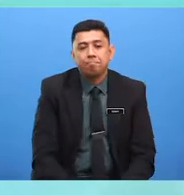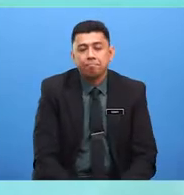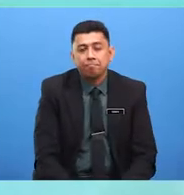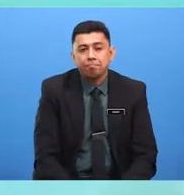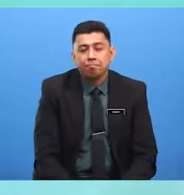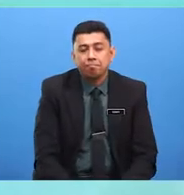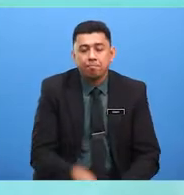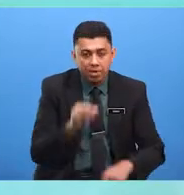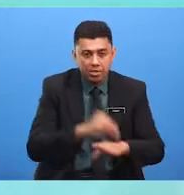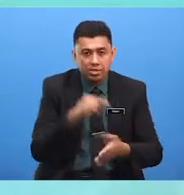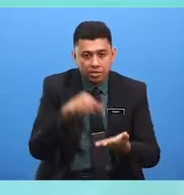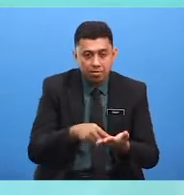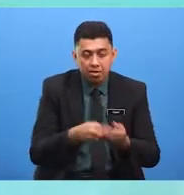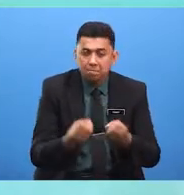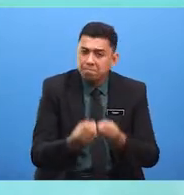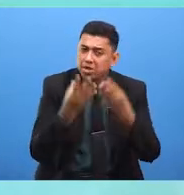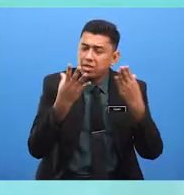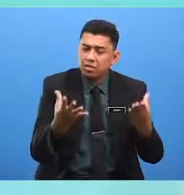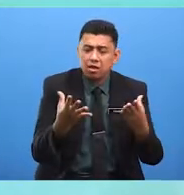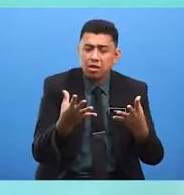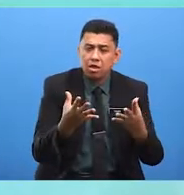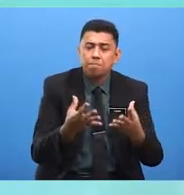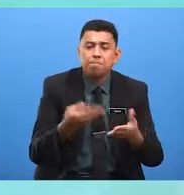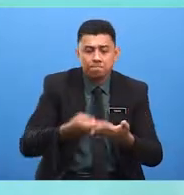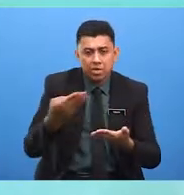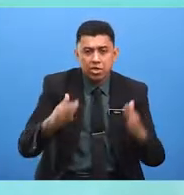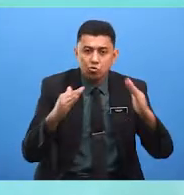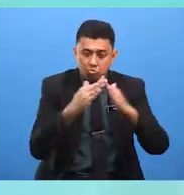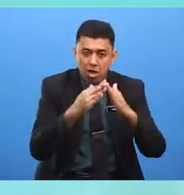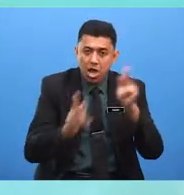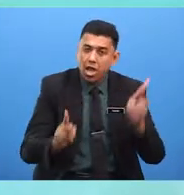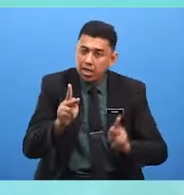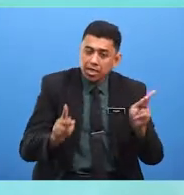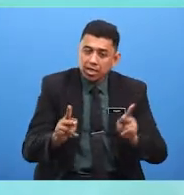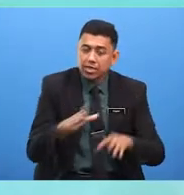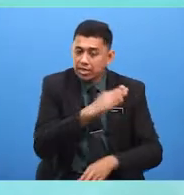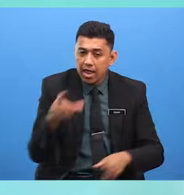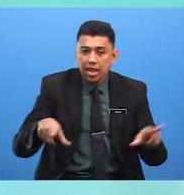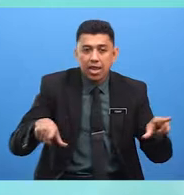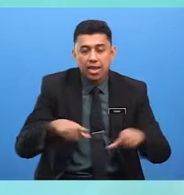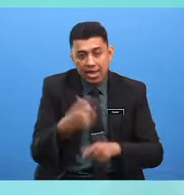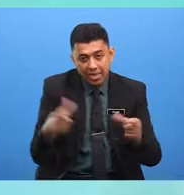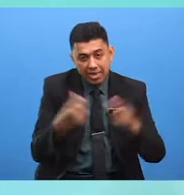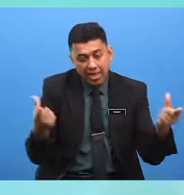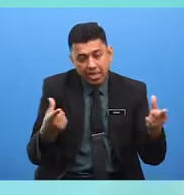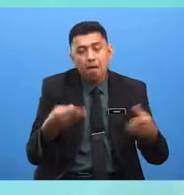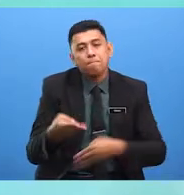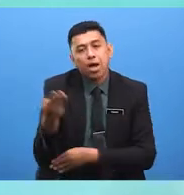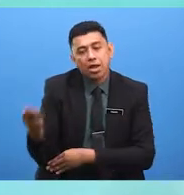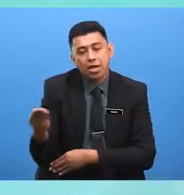masa inilah ramai yang akan membeli rumah kereta atau lain-lain barang keperluan